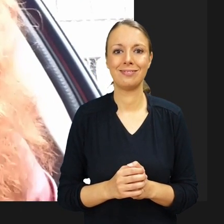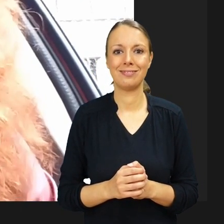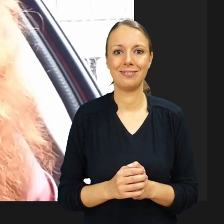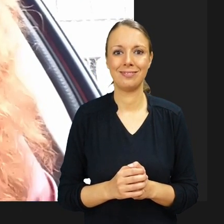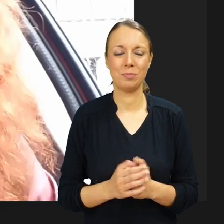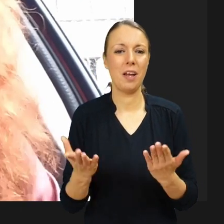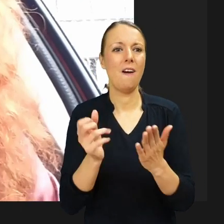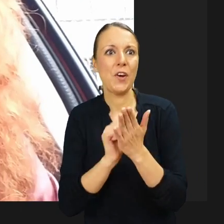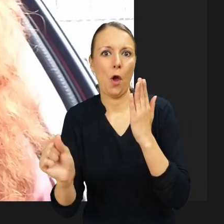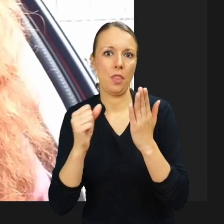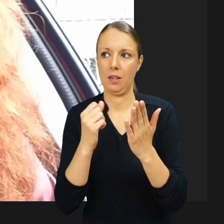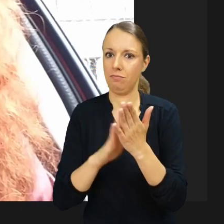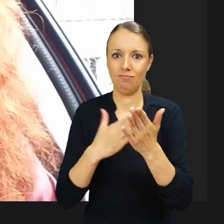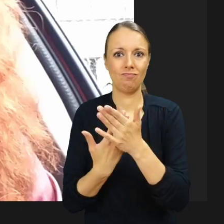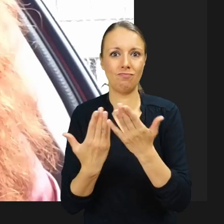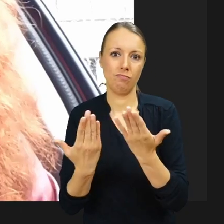dla utajnienia.